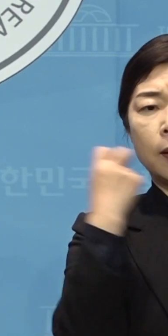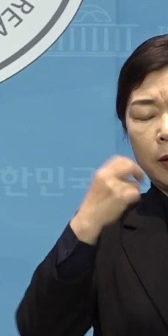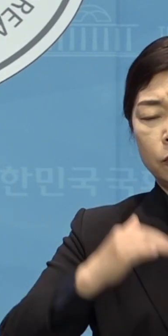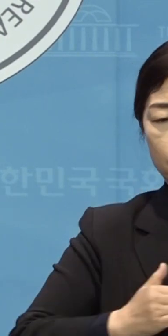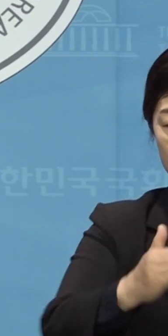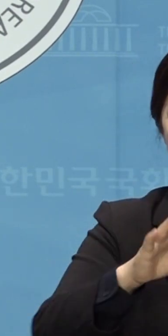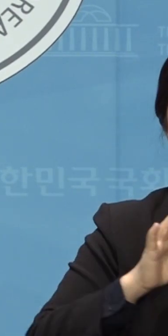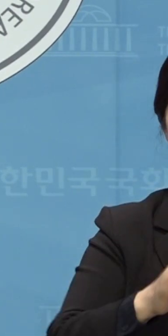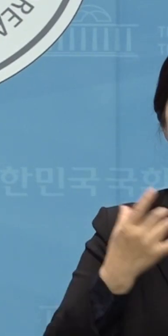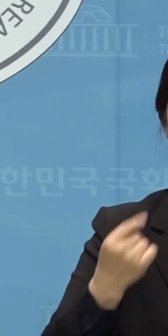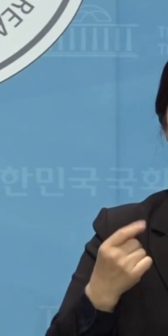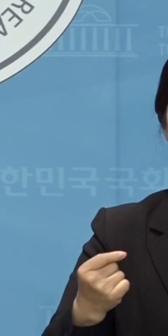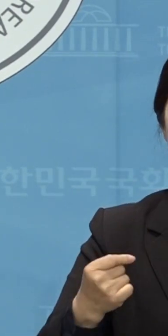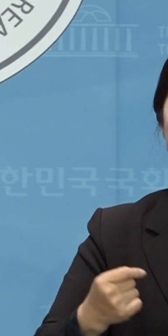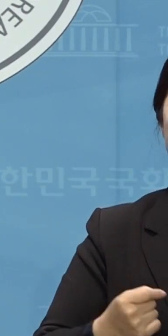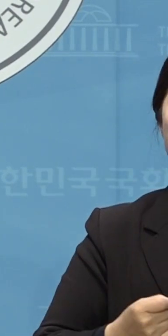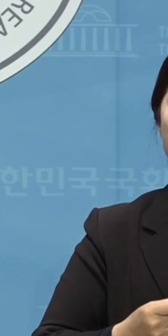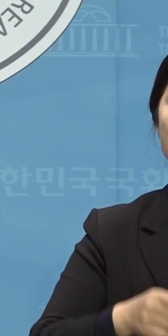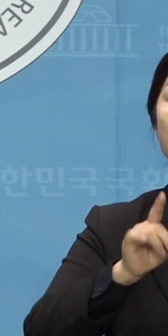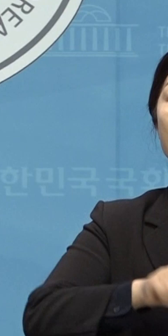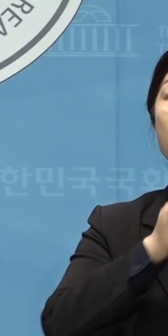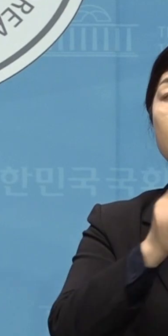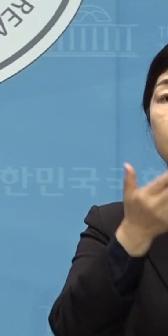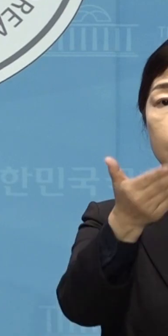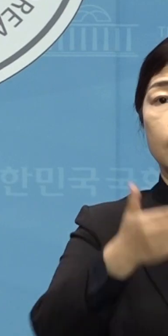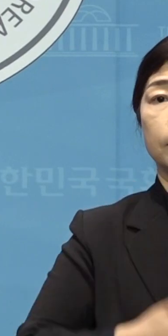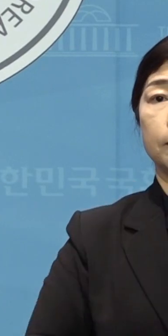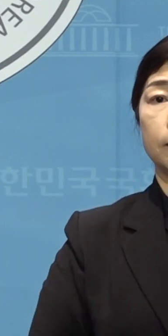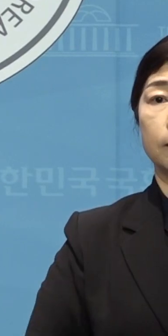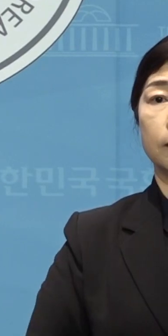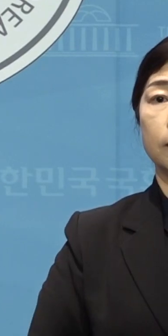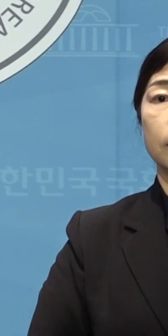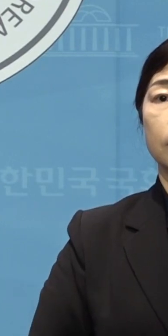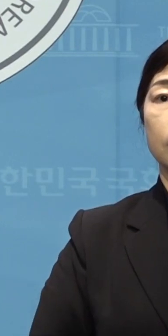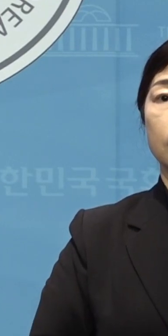추진을 흔들림 없이 이어나갈 것이다라고 말씀을 드리겠습니다.